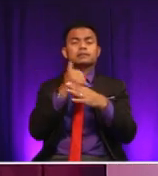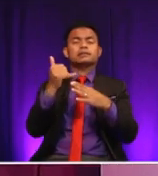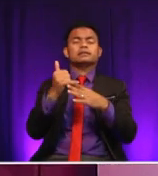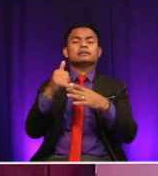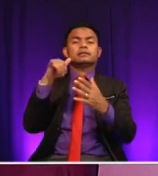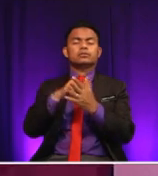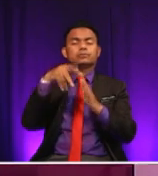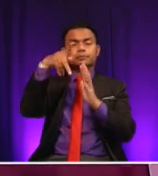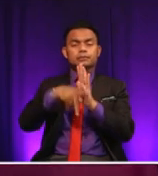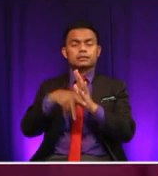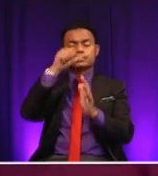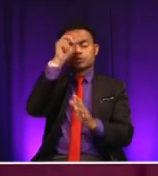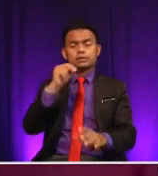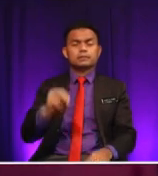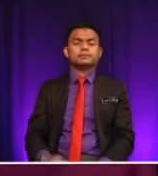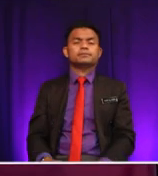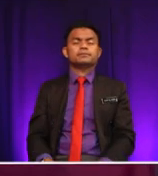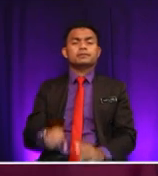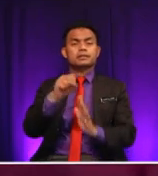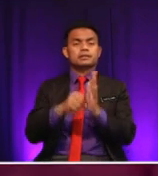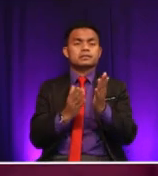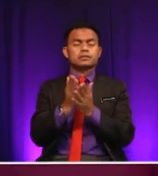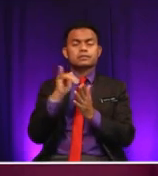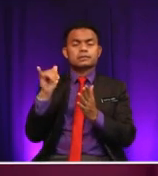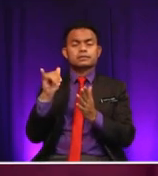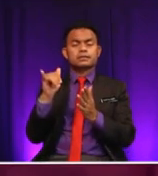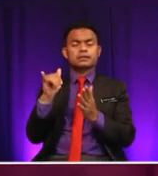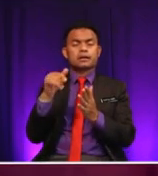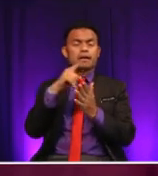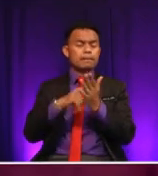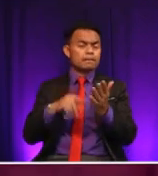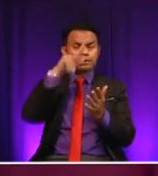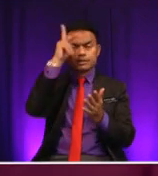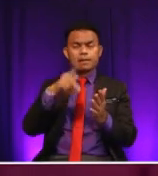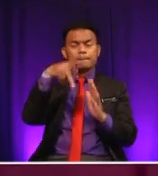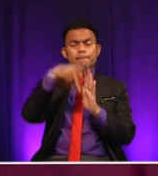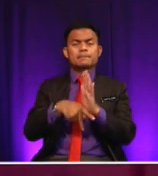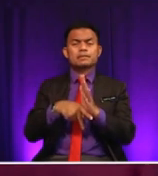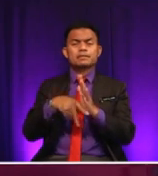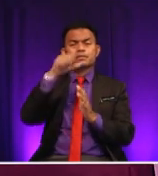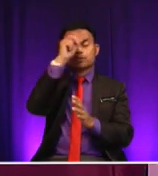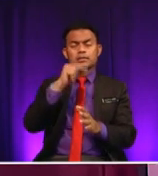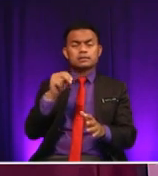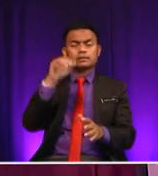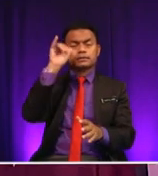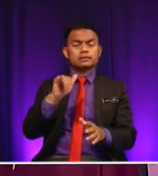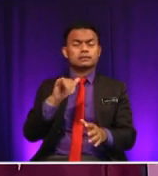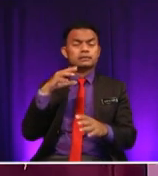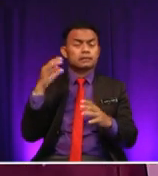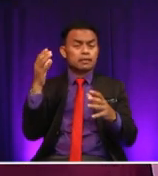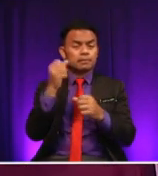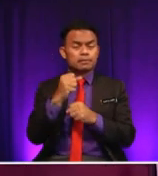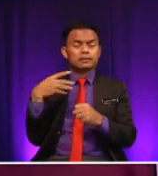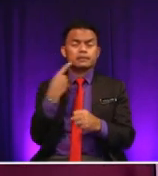apakah persoalan-persoalan yang dapat kita keluarkan kita perlu kupas persoalan-persoalan tersebut Oke di mana Kalau kita